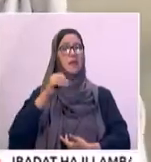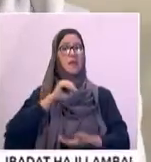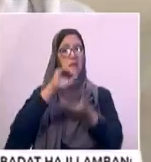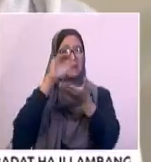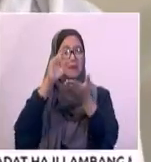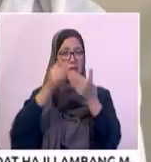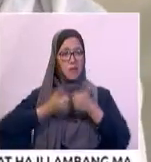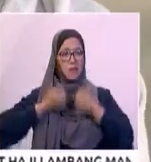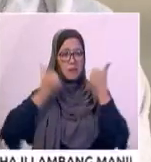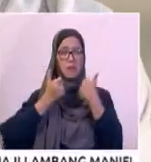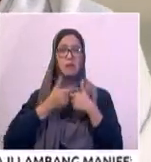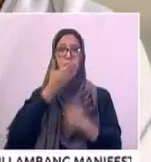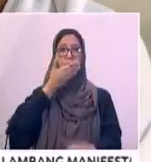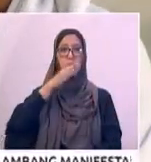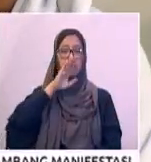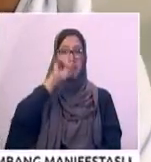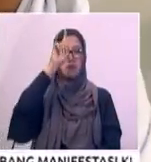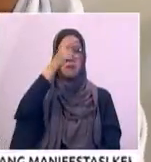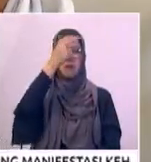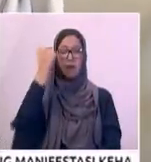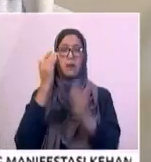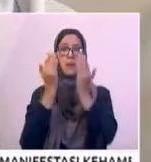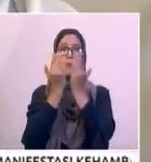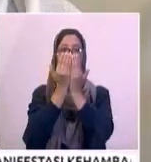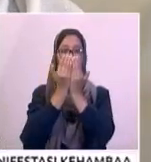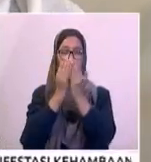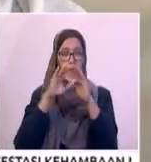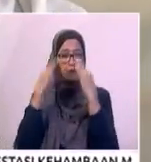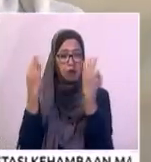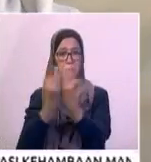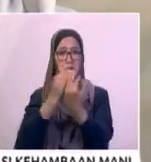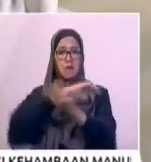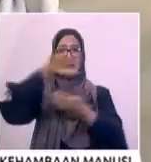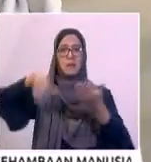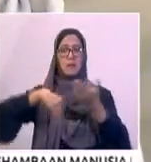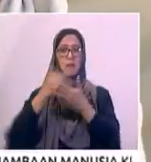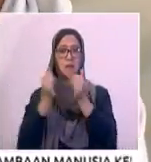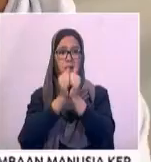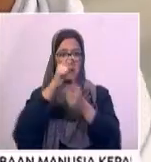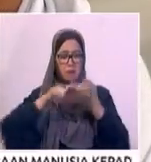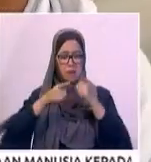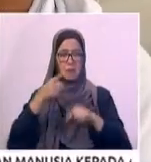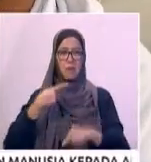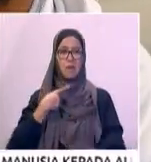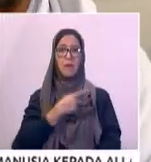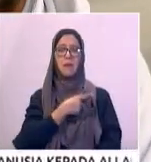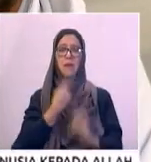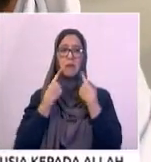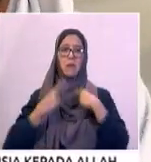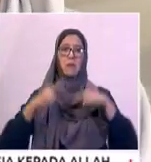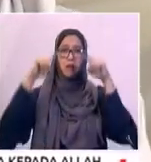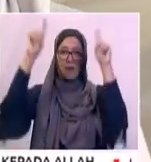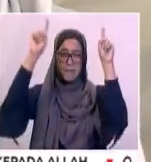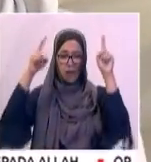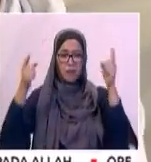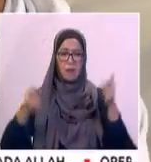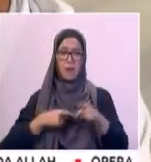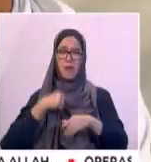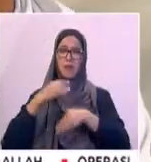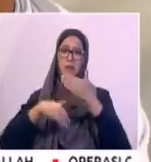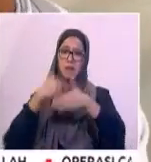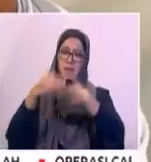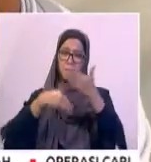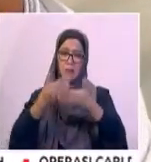berkat doa keluarga semua dengan kawan, kami berjaya menjalani ibadah di Arafah. Walaupun agak panas tapi